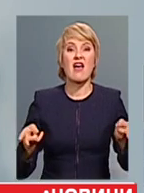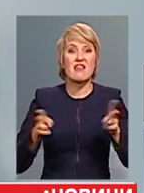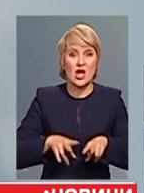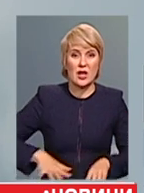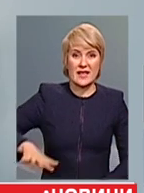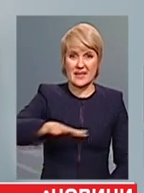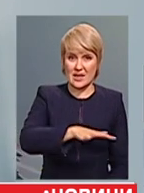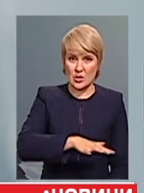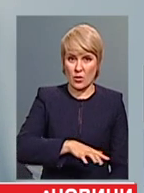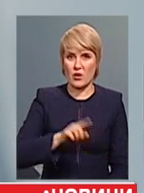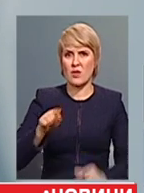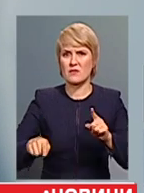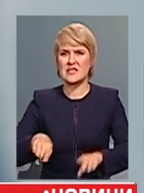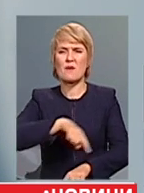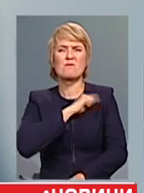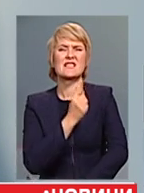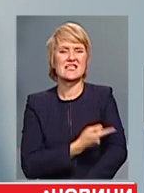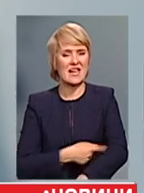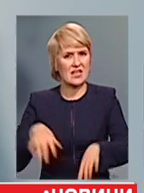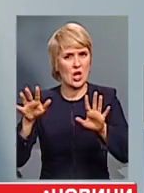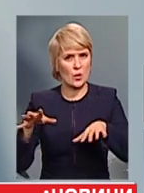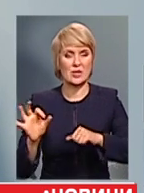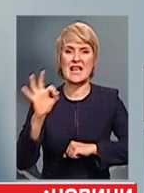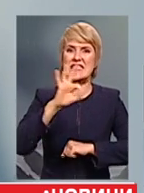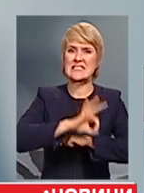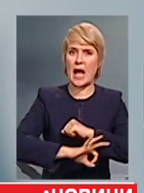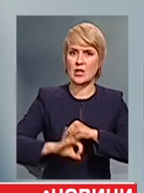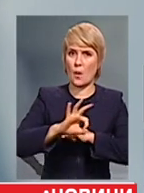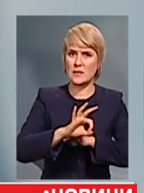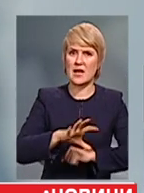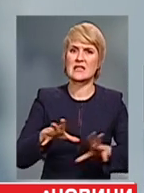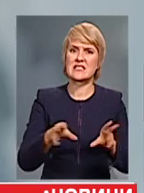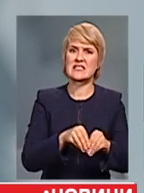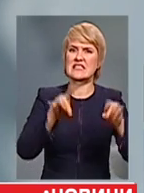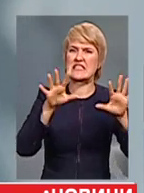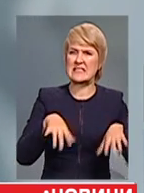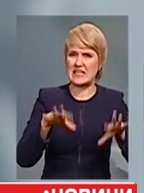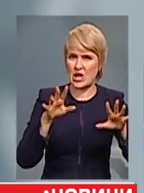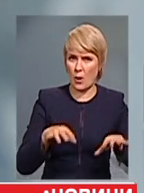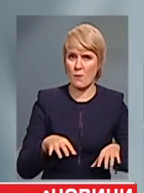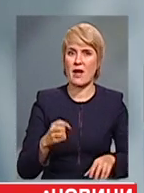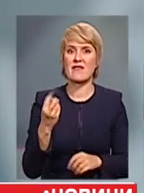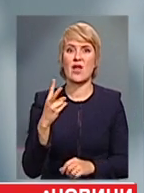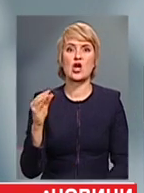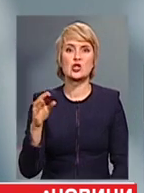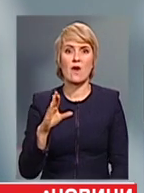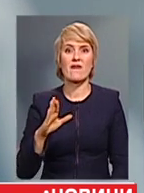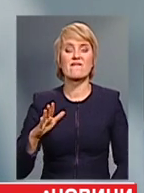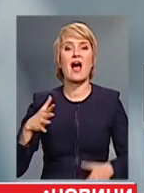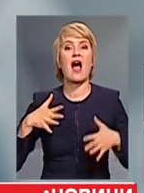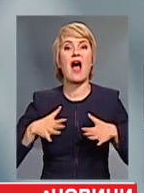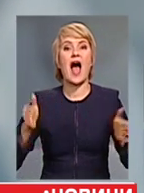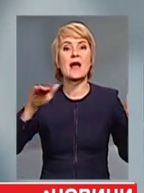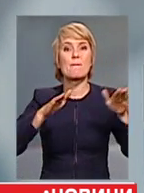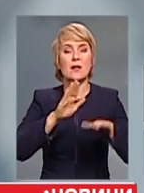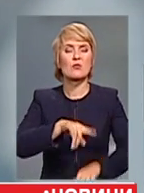території місцями сильні дощі, в західних областях з мокрим снігом. 12 жовтня в Карпатах буде сильний мокрий